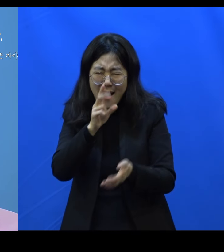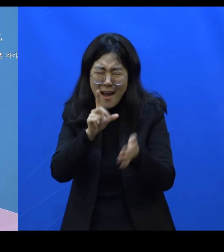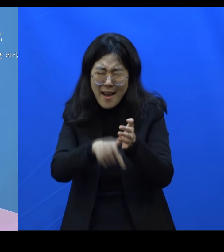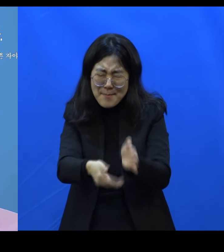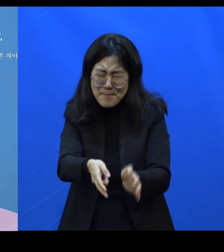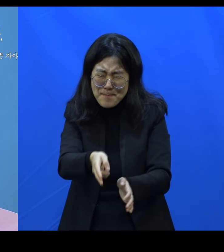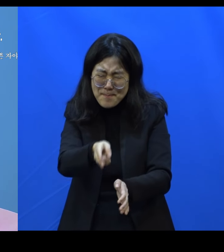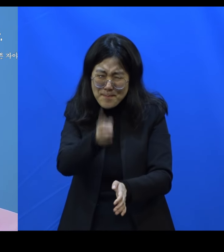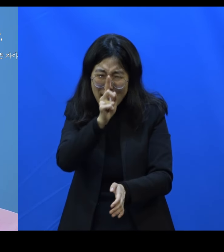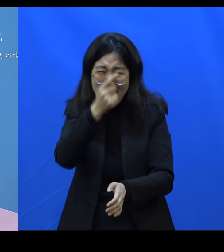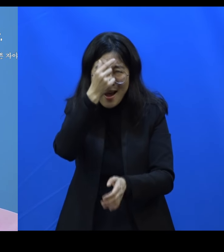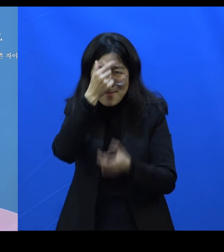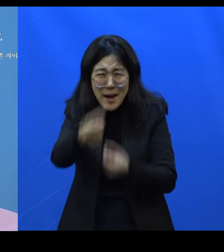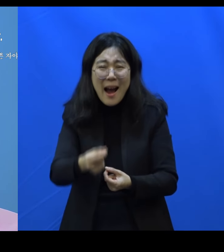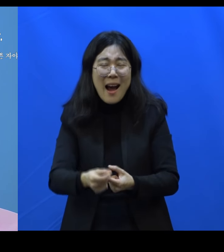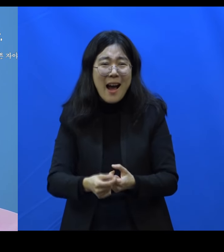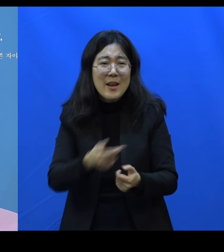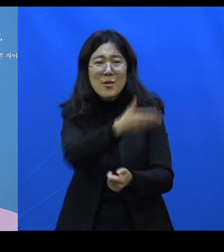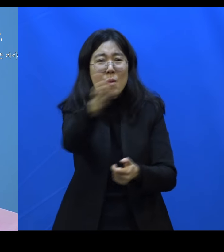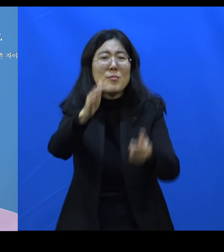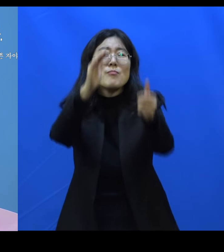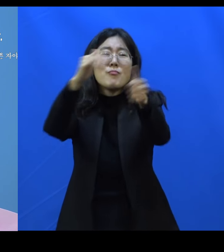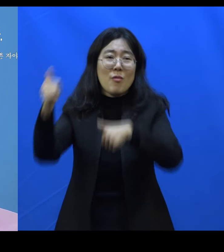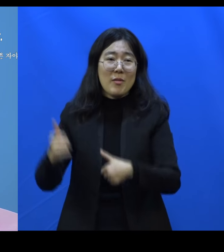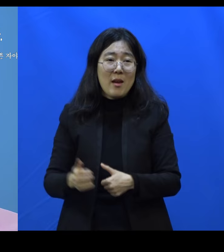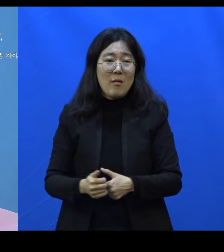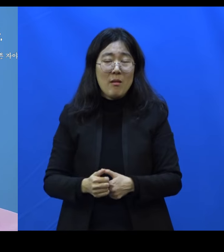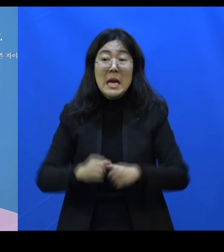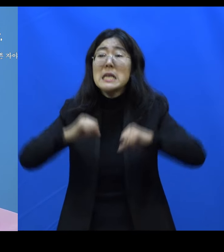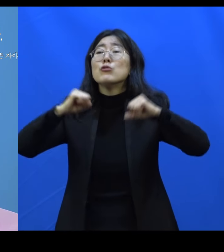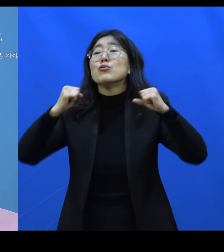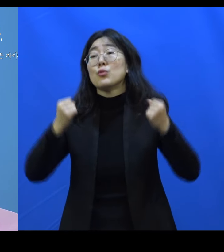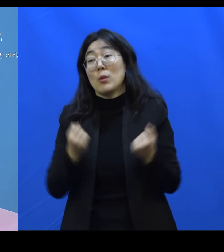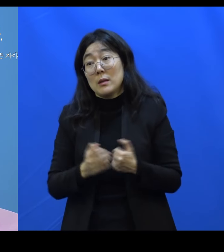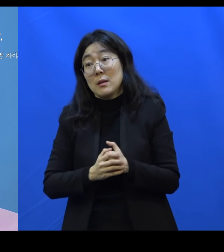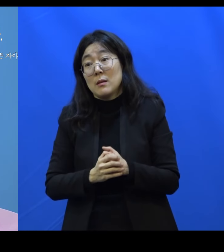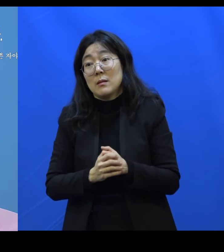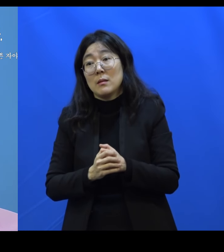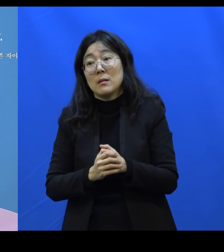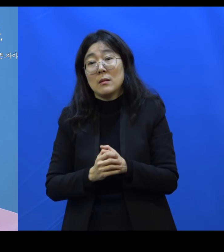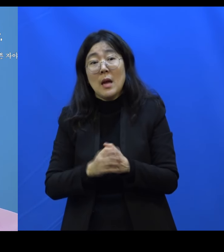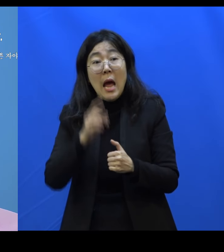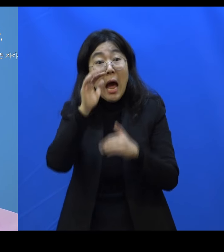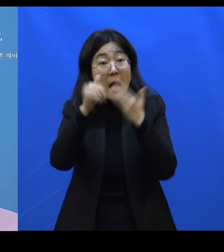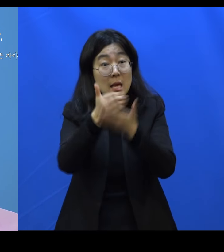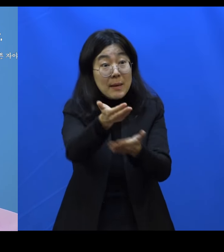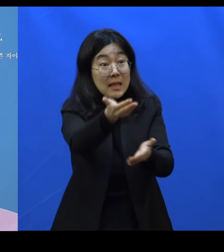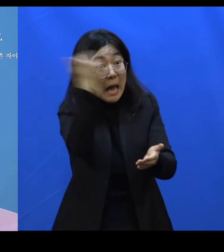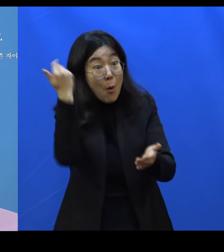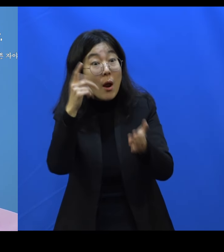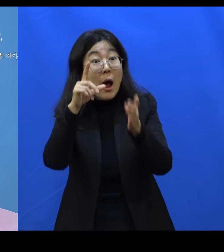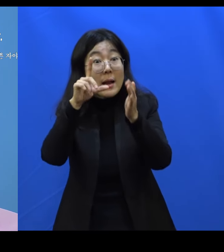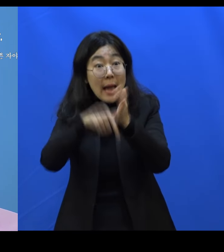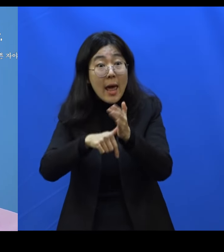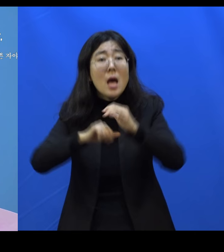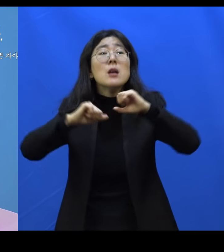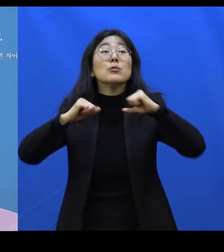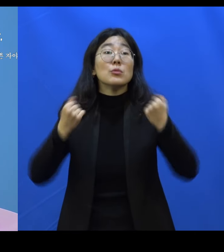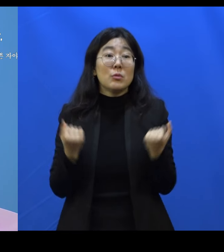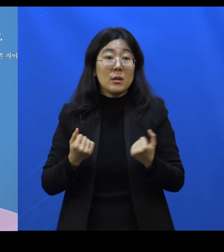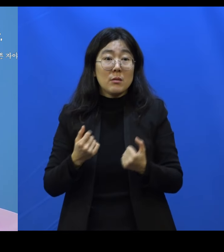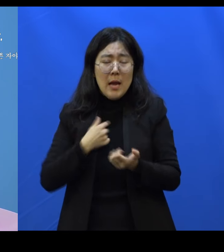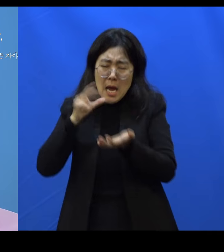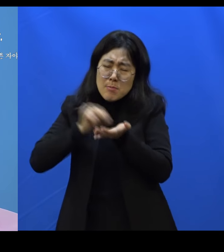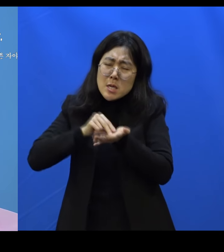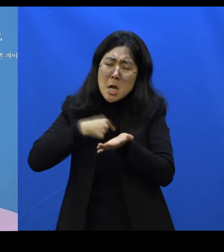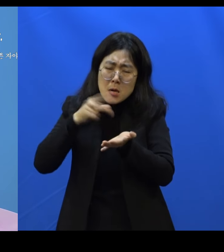그리고 그 부르심에 순종할 때 놀라운 일이 일어나요. 나의 문제에서 다른 사람의 문제로 이동시키는